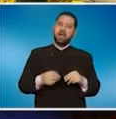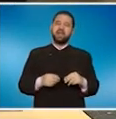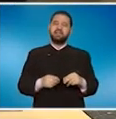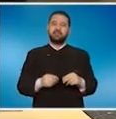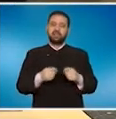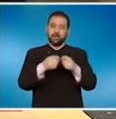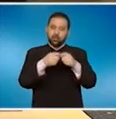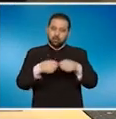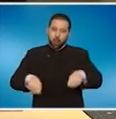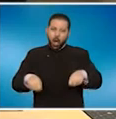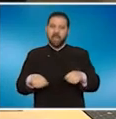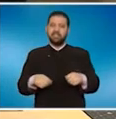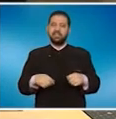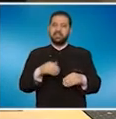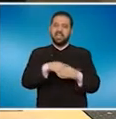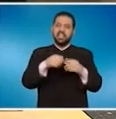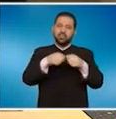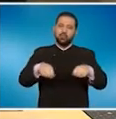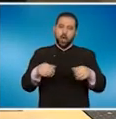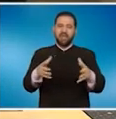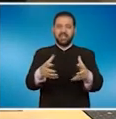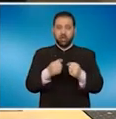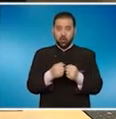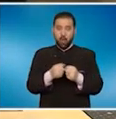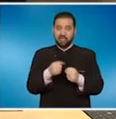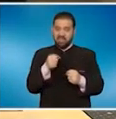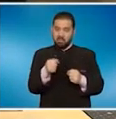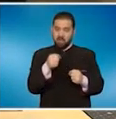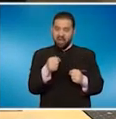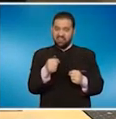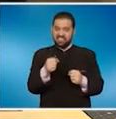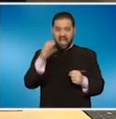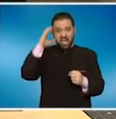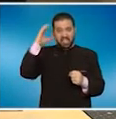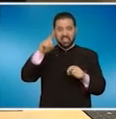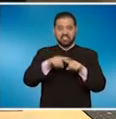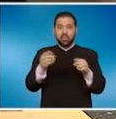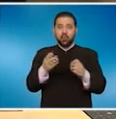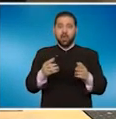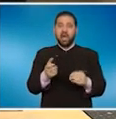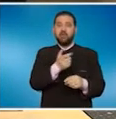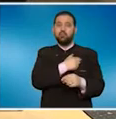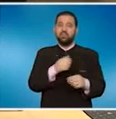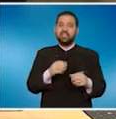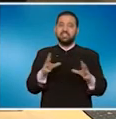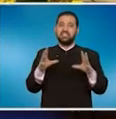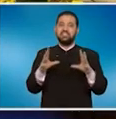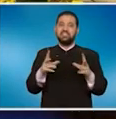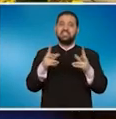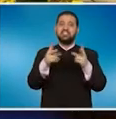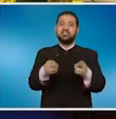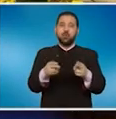16, și toate, în toate luați pavăza credinței, cu care veți putea să stingeți